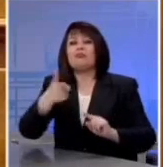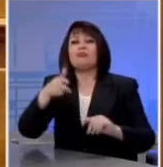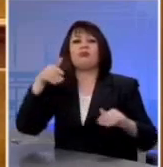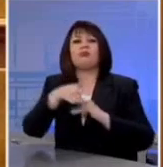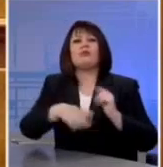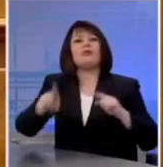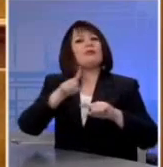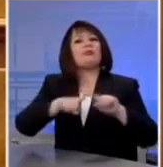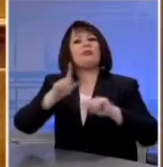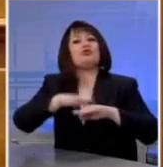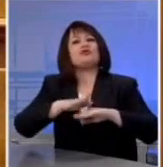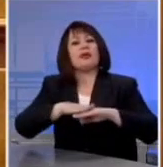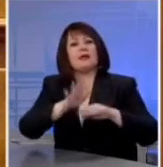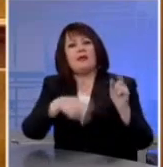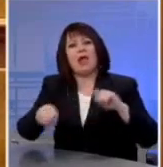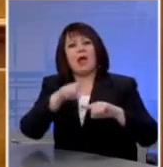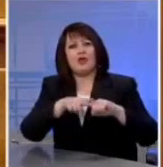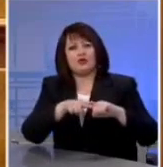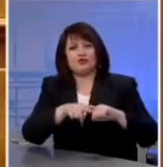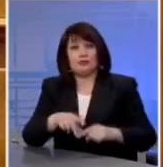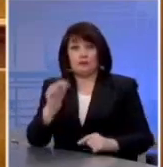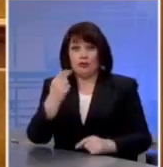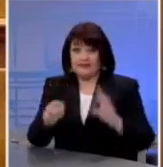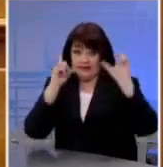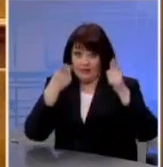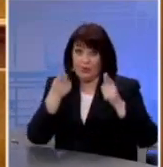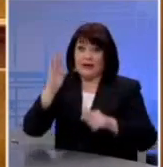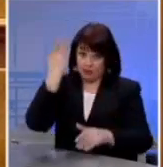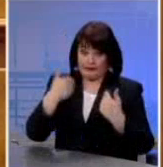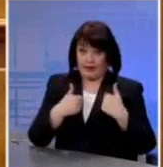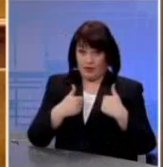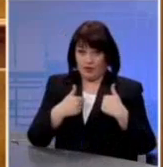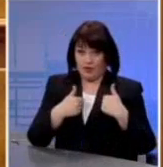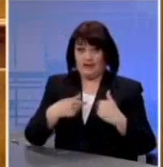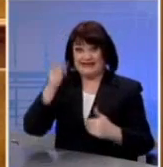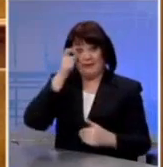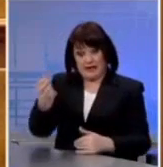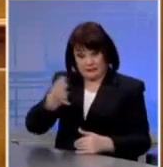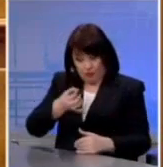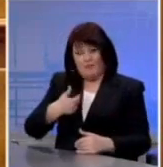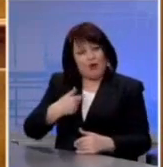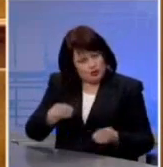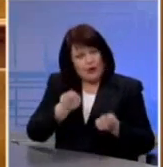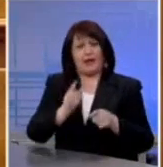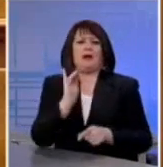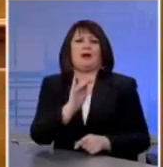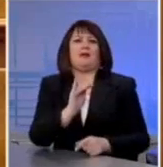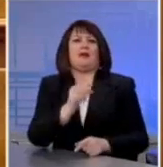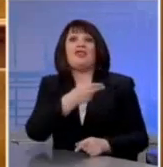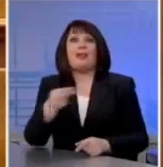λαού. Και αυτή την υπόθεση τότε την άνοιξε σαν βουλευτής της Νέας Δημοκρατίας. Με προτροπή του Αντώνη Σαμαρά. Μετά